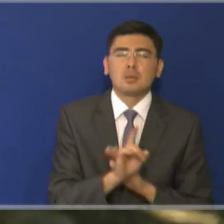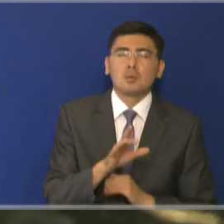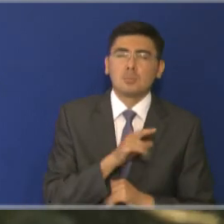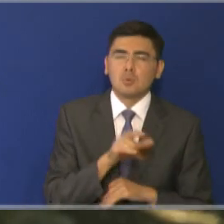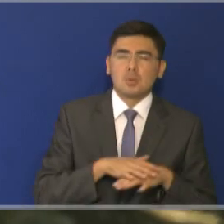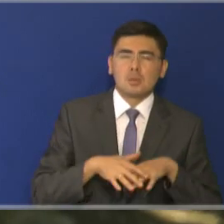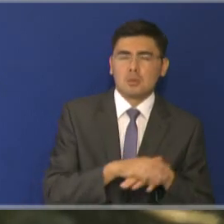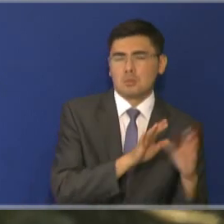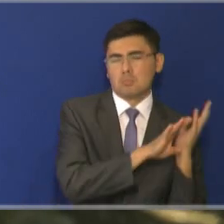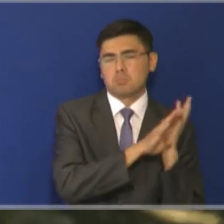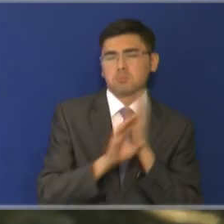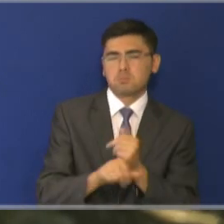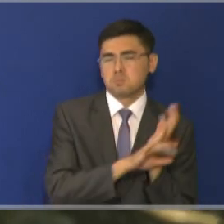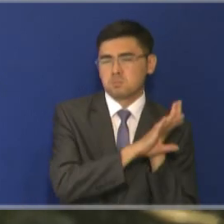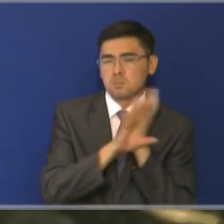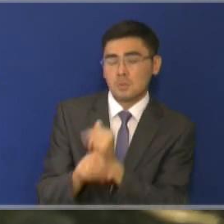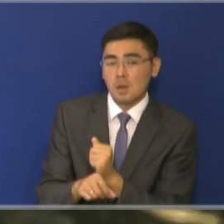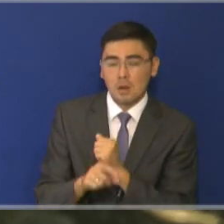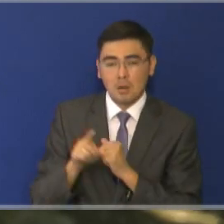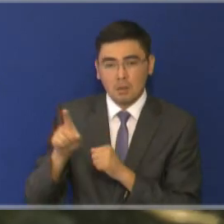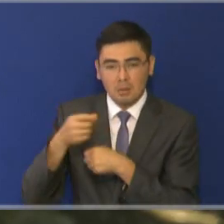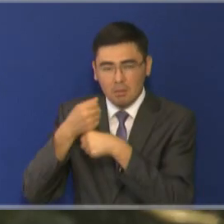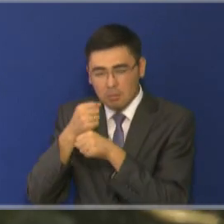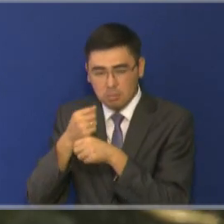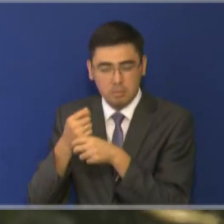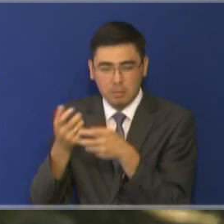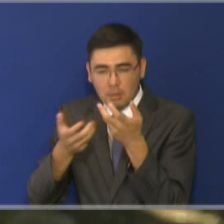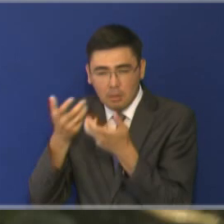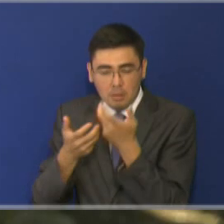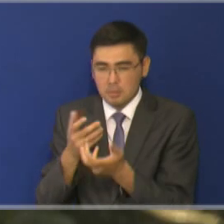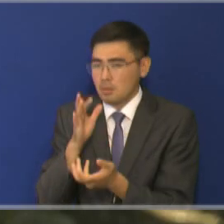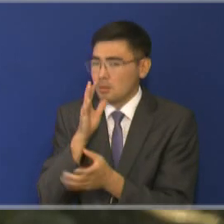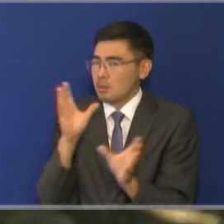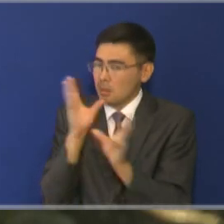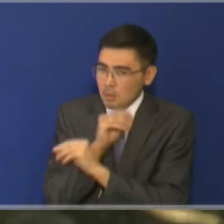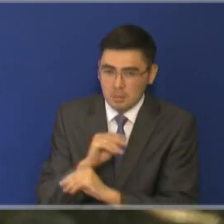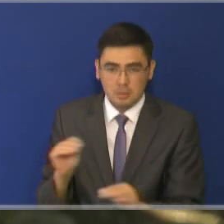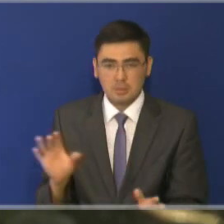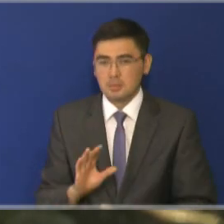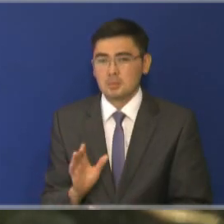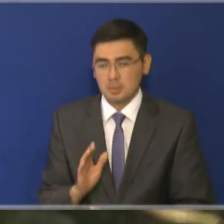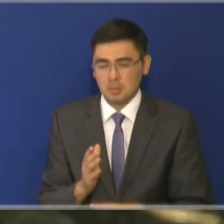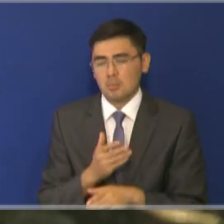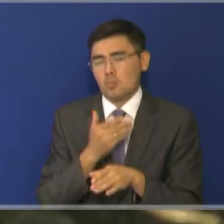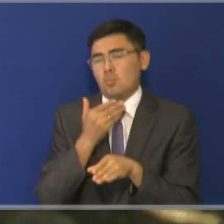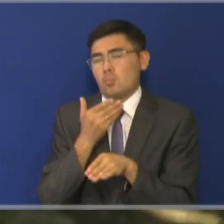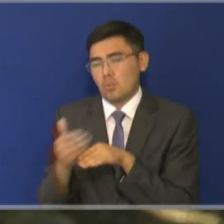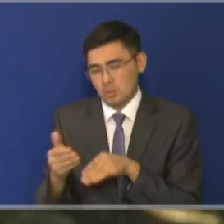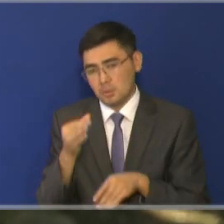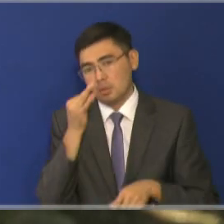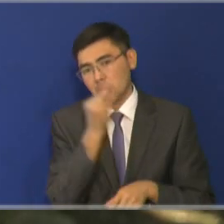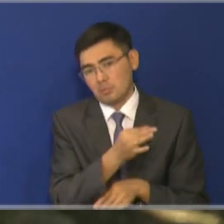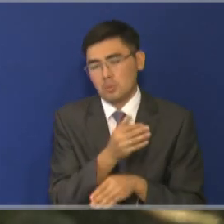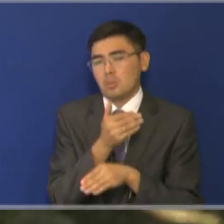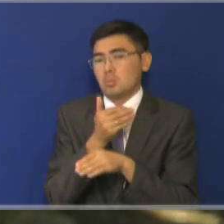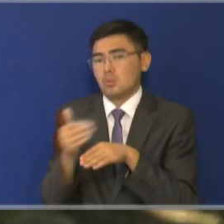көп жатпай тапсыра бастады. Ауруларын күрт көбейген кезде қарым қатынаста болғандар тапсырып, барлық